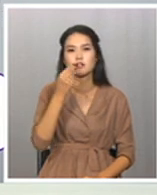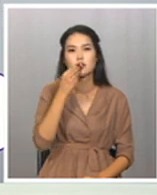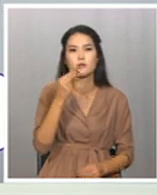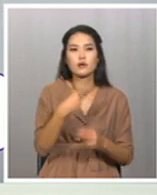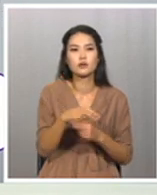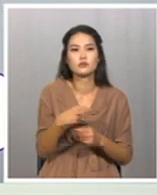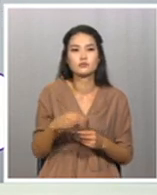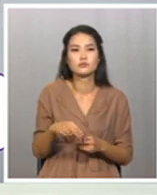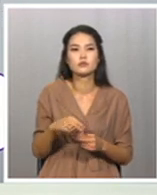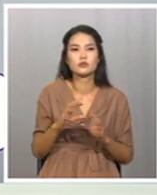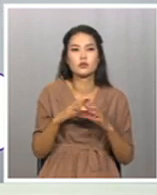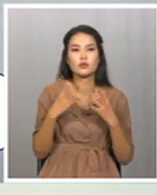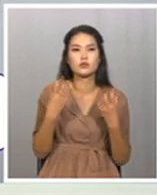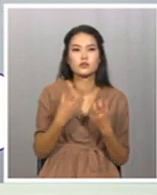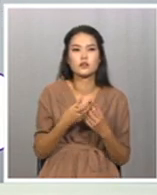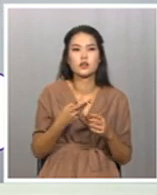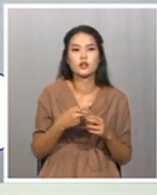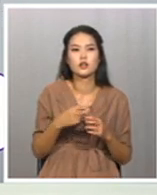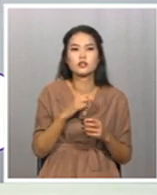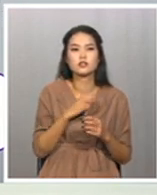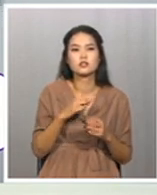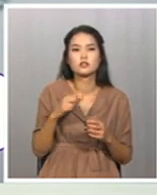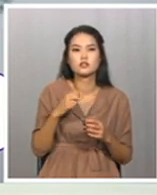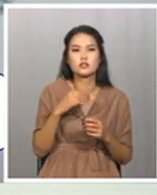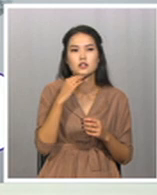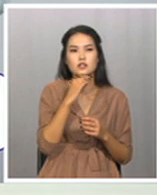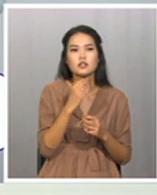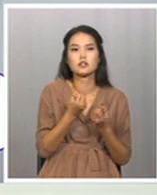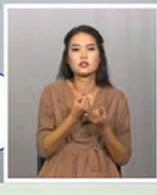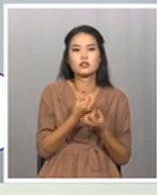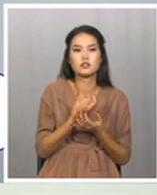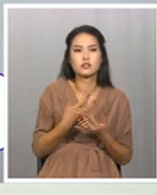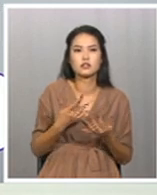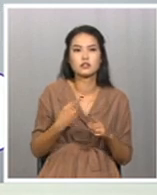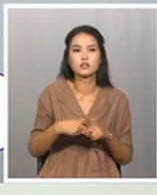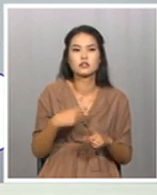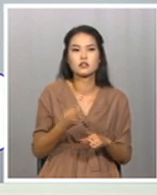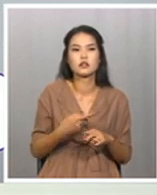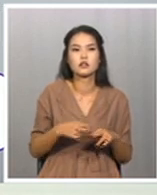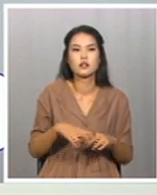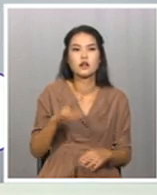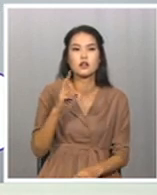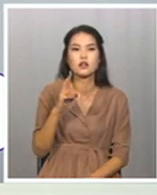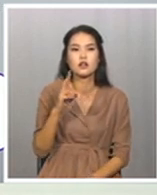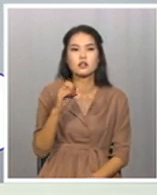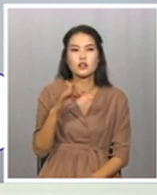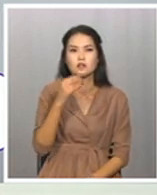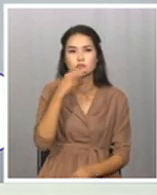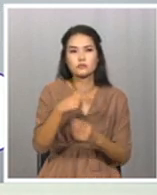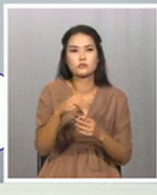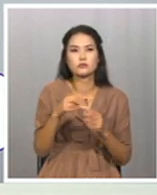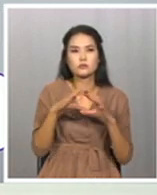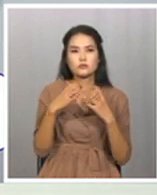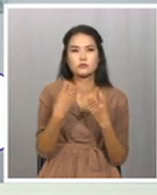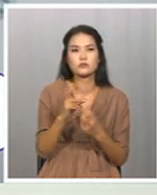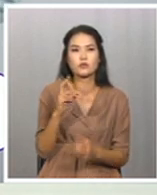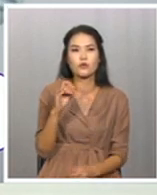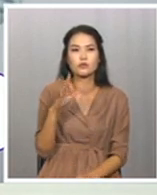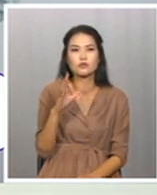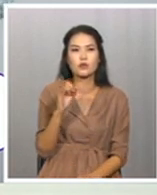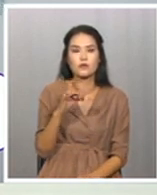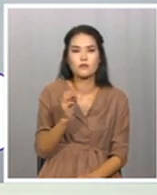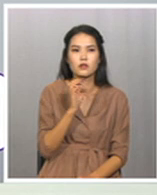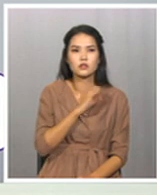өнеркәсібінде Е250 деген атпен белгілі. Ол тамақ өнімдерінің консерванты ретінде кеңінен